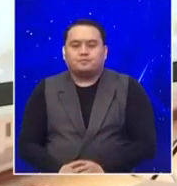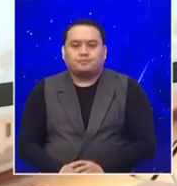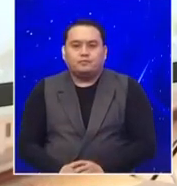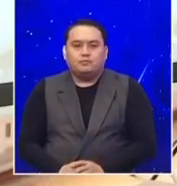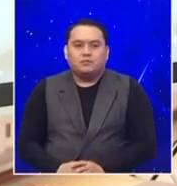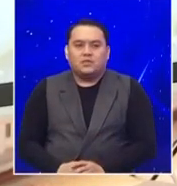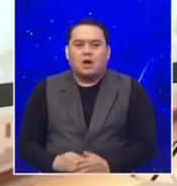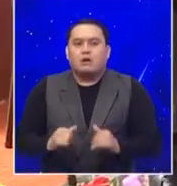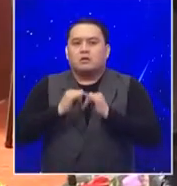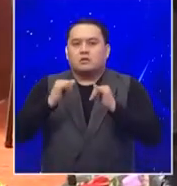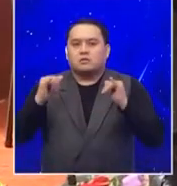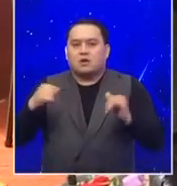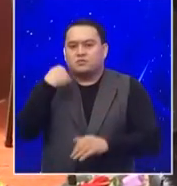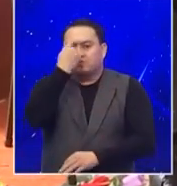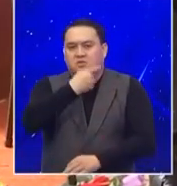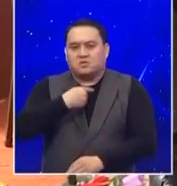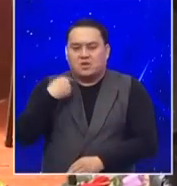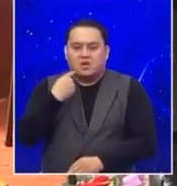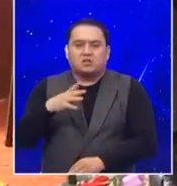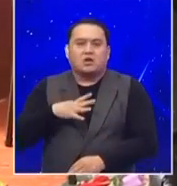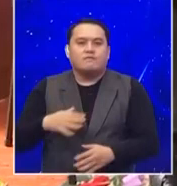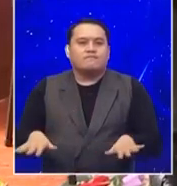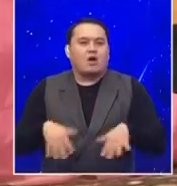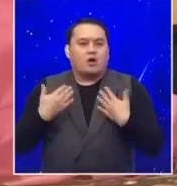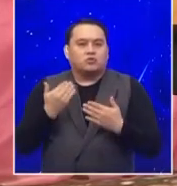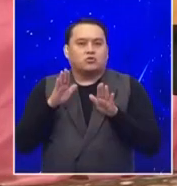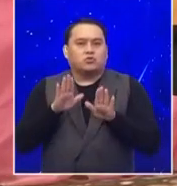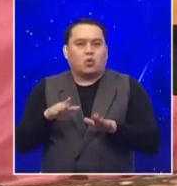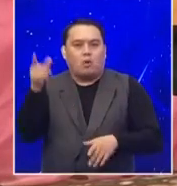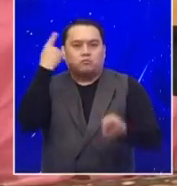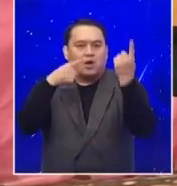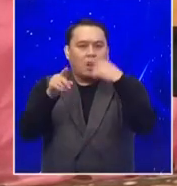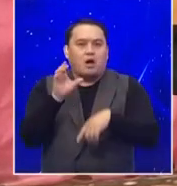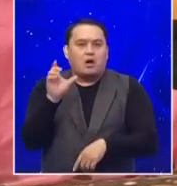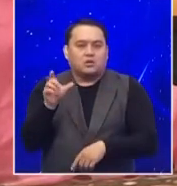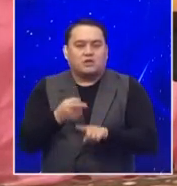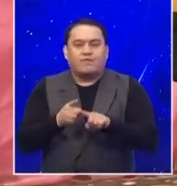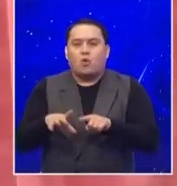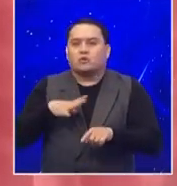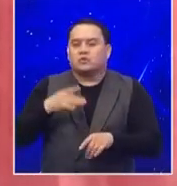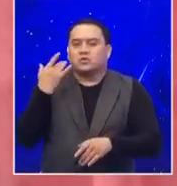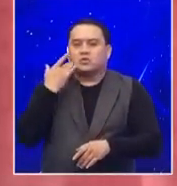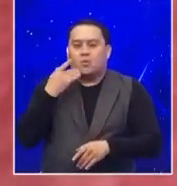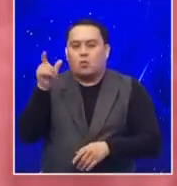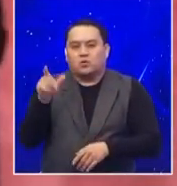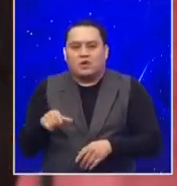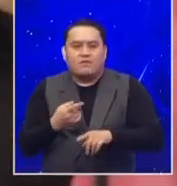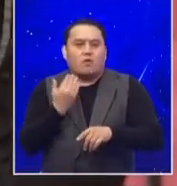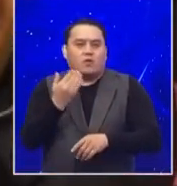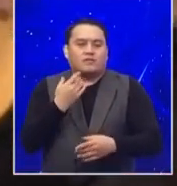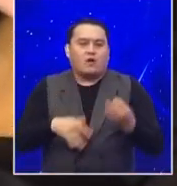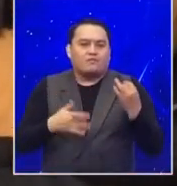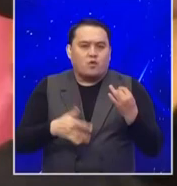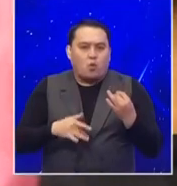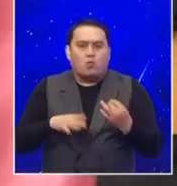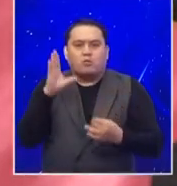был всесторонне развитой личностью. Казахский народ восхищался не только поэзией, но и виртуозным исполнением на дамбре Айтыскера. В